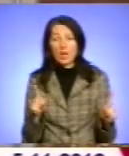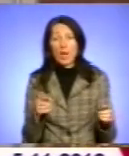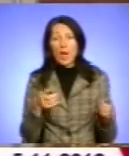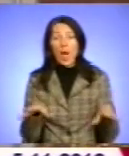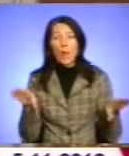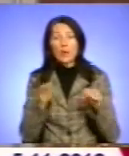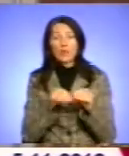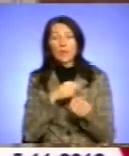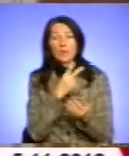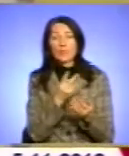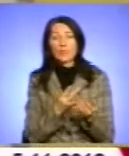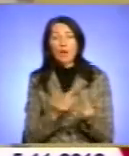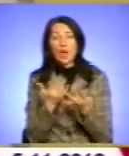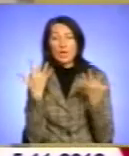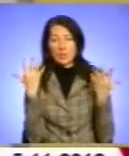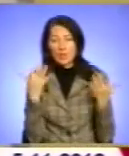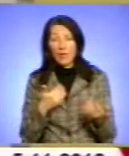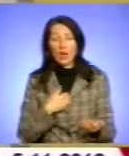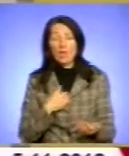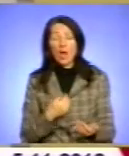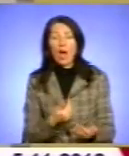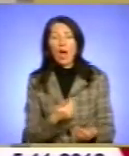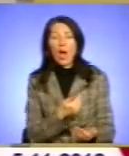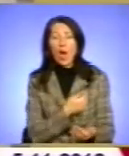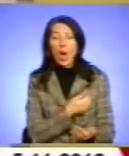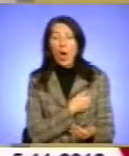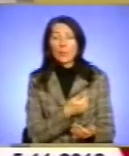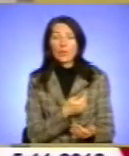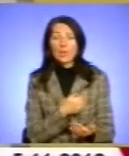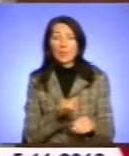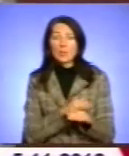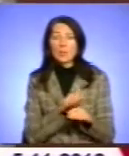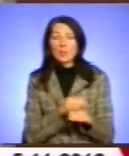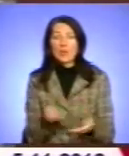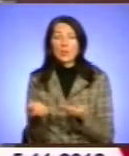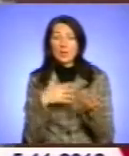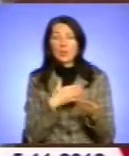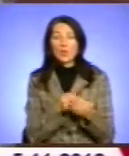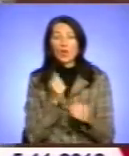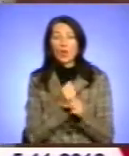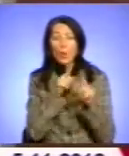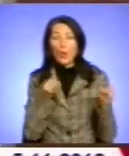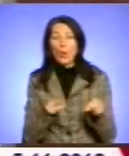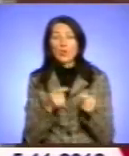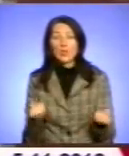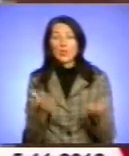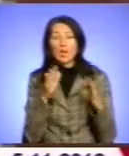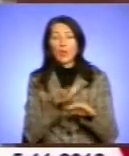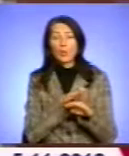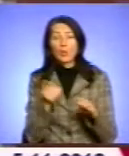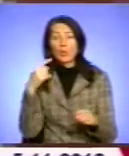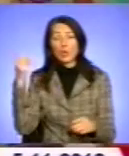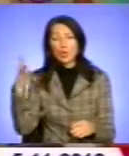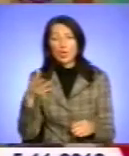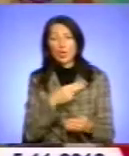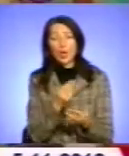кольорів. «Я оптимістка», каже художниця, і несе у своїх роботах красиве, добре, сонячне. Тому і теми картин, і кольори барвисті,